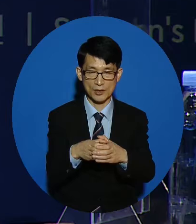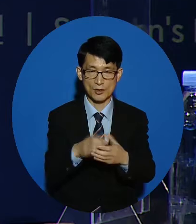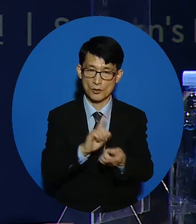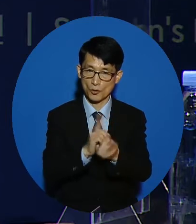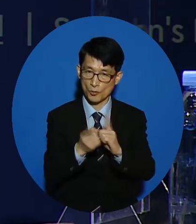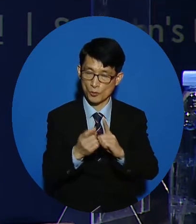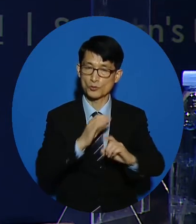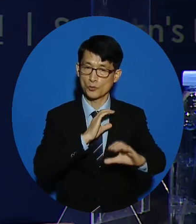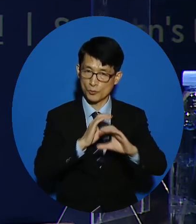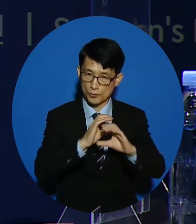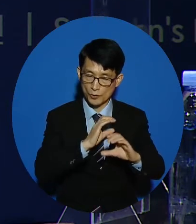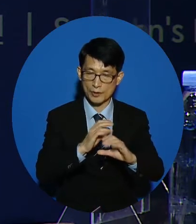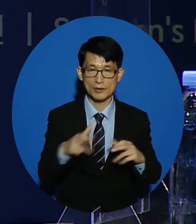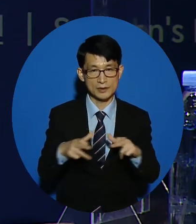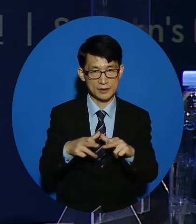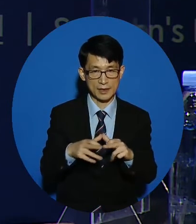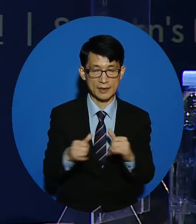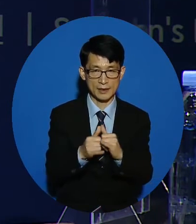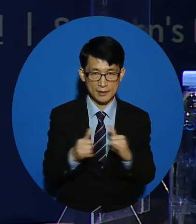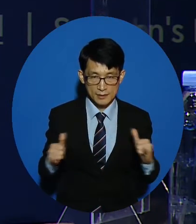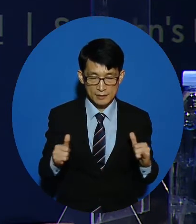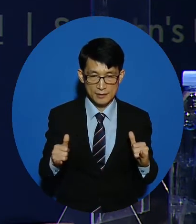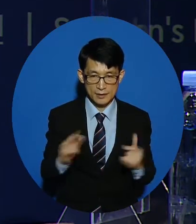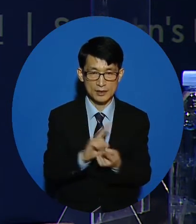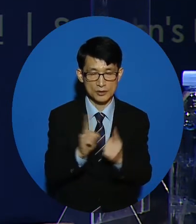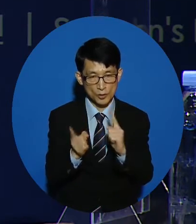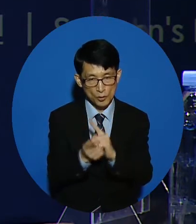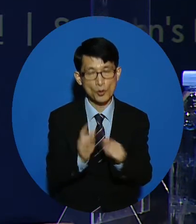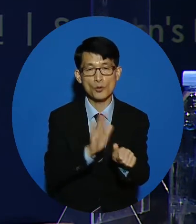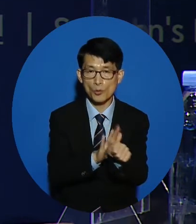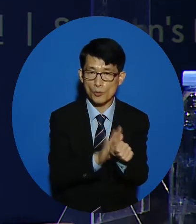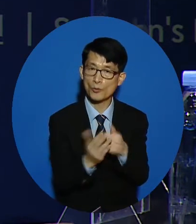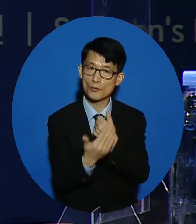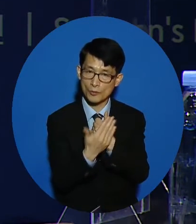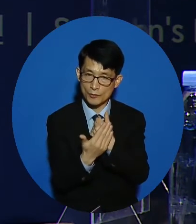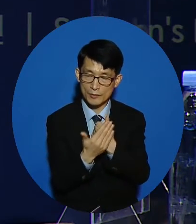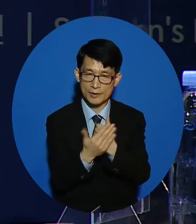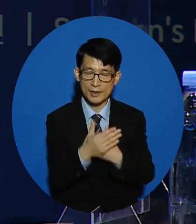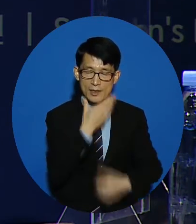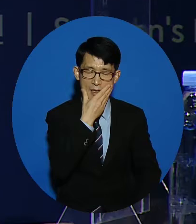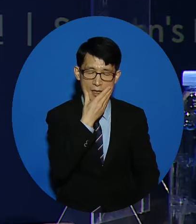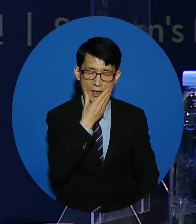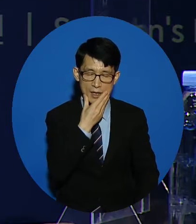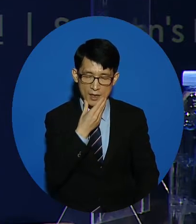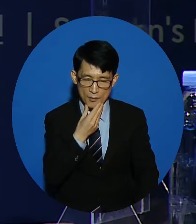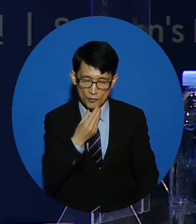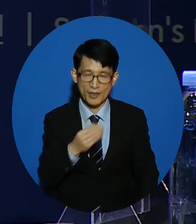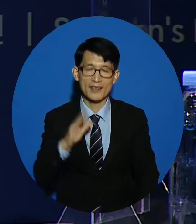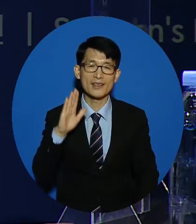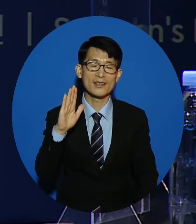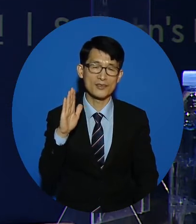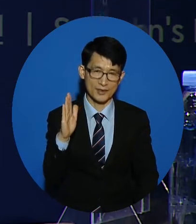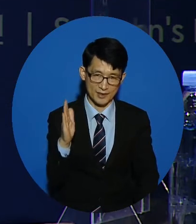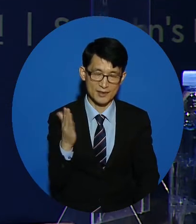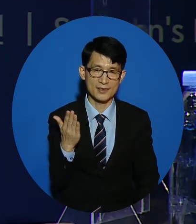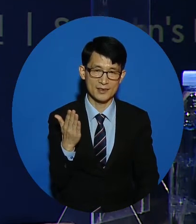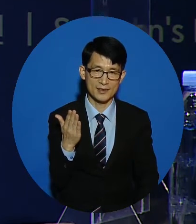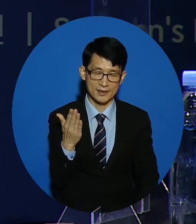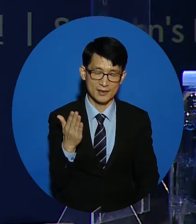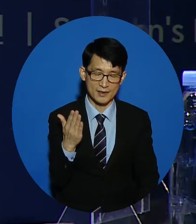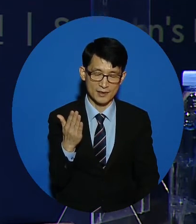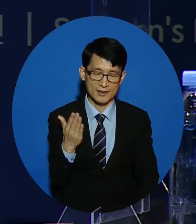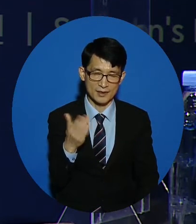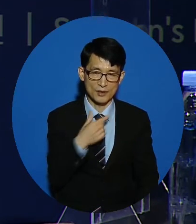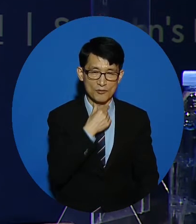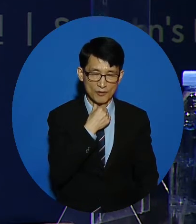우리 장애인들이 늘 웃어가면서 살 수 있는 이런 행복한 날이 반드시